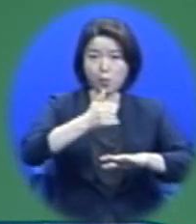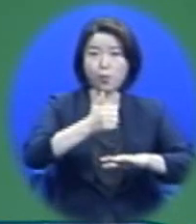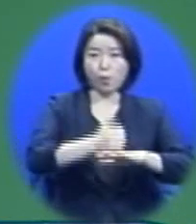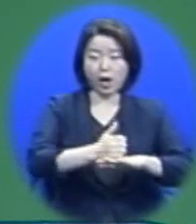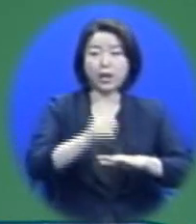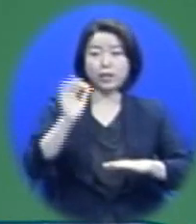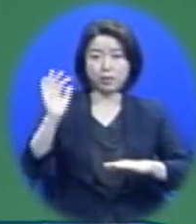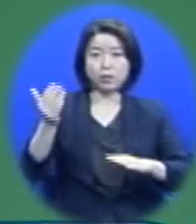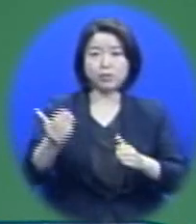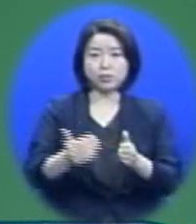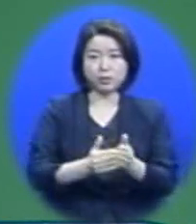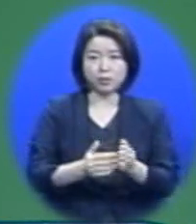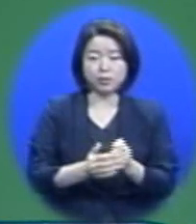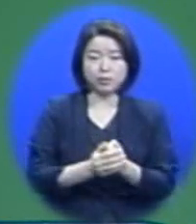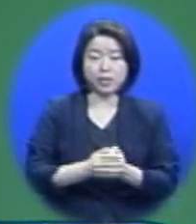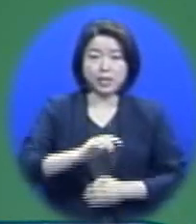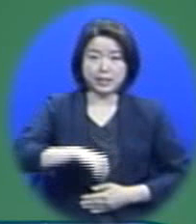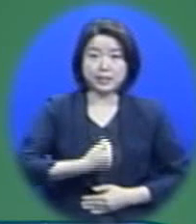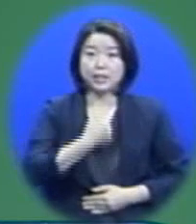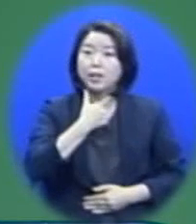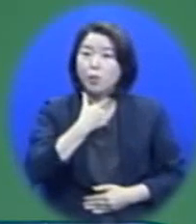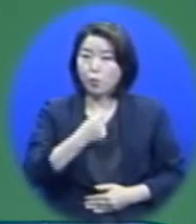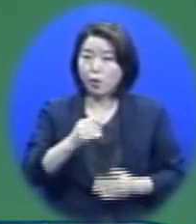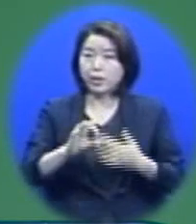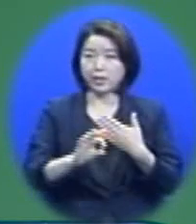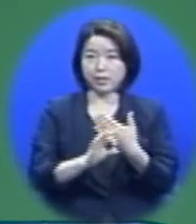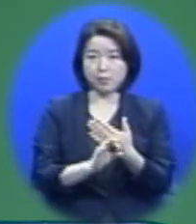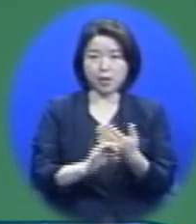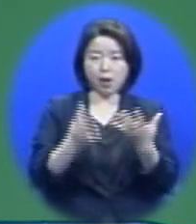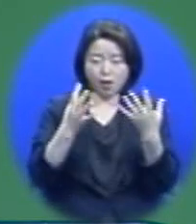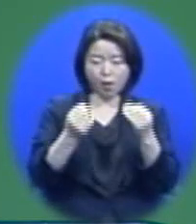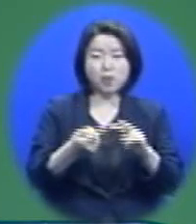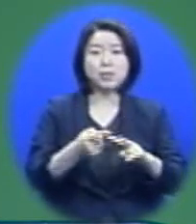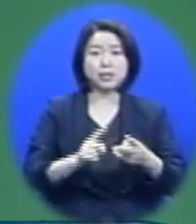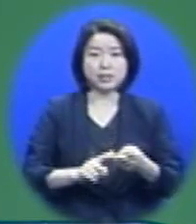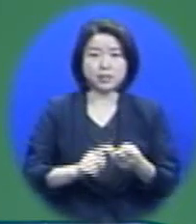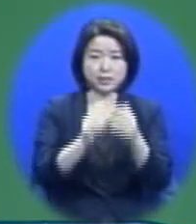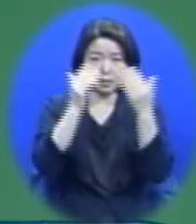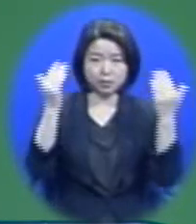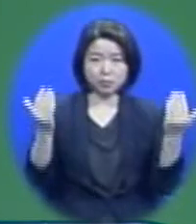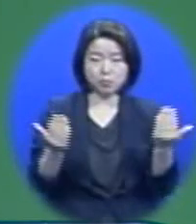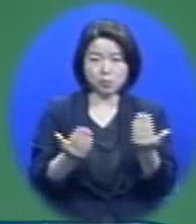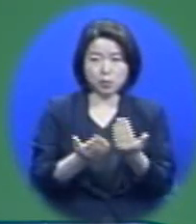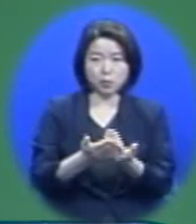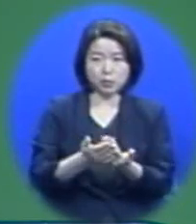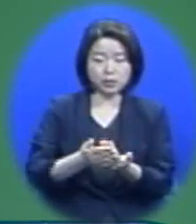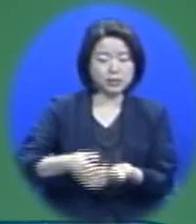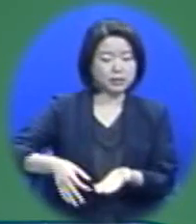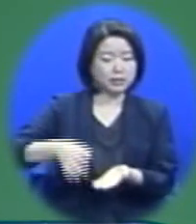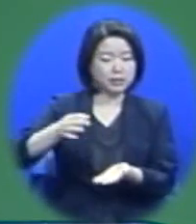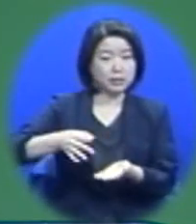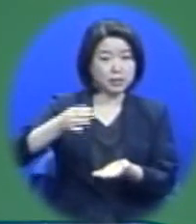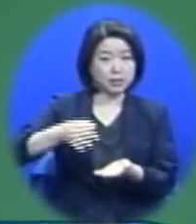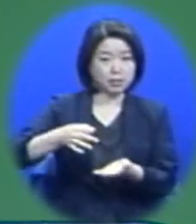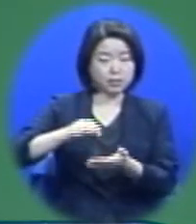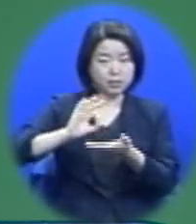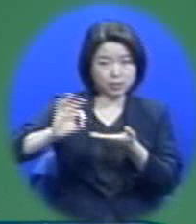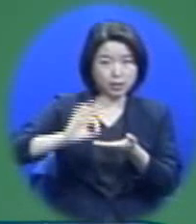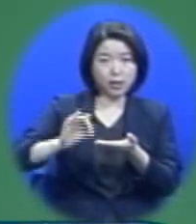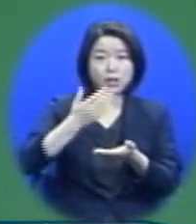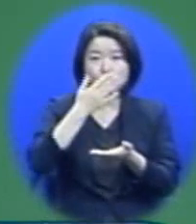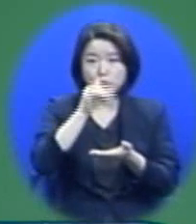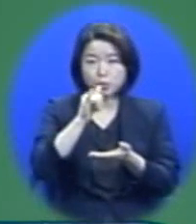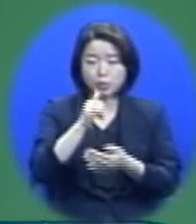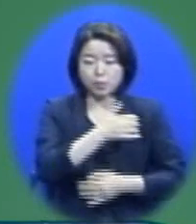거예요. 자기가 원한다면 얼마든지 모든 사치도 누릴 수 있고 또